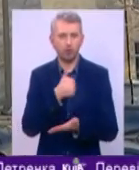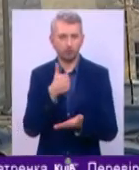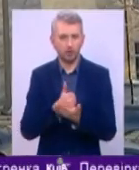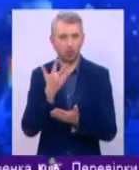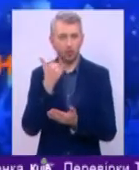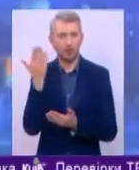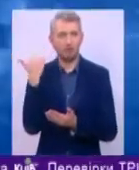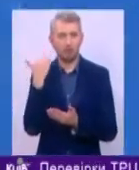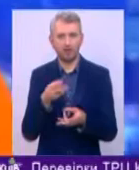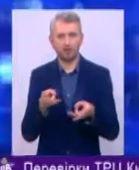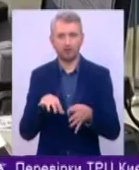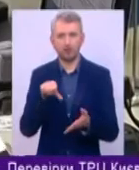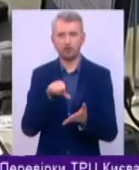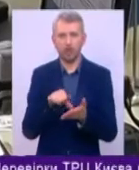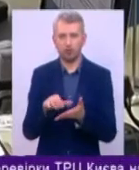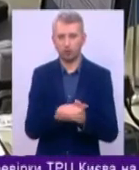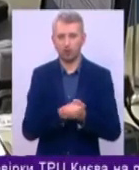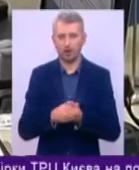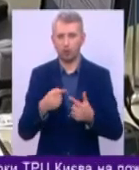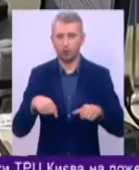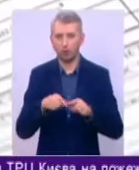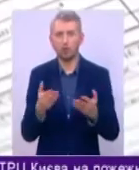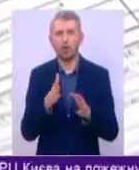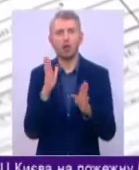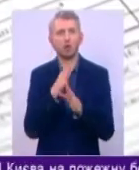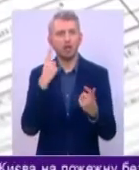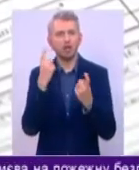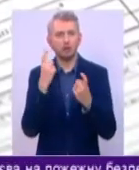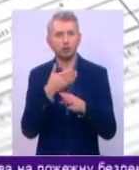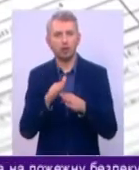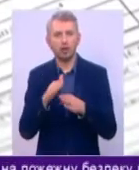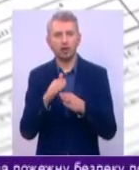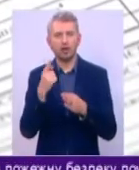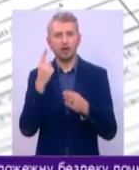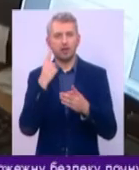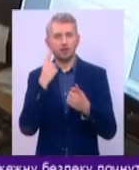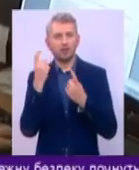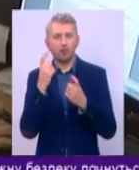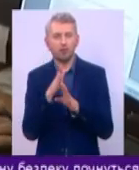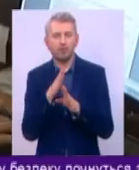коли попередній залишається членом колегіального органу? Яка доля інформації від електронних декларацій, чому